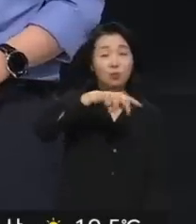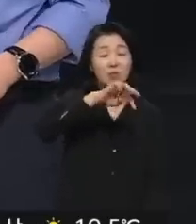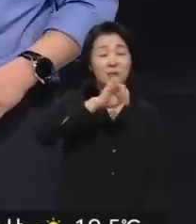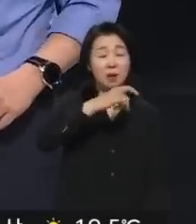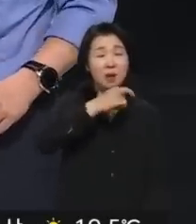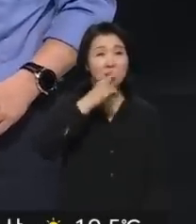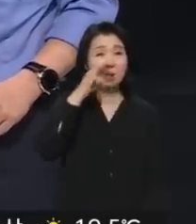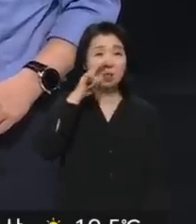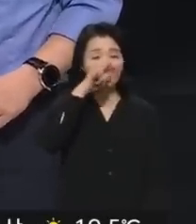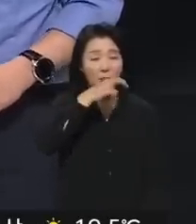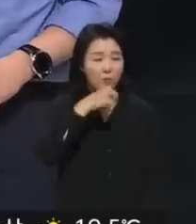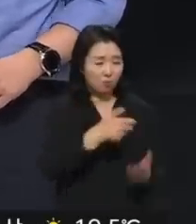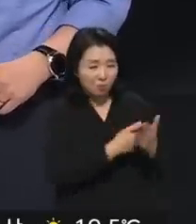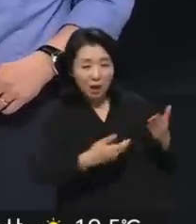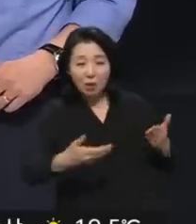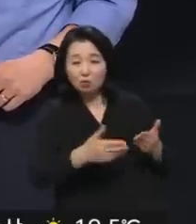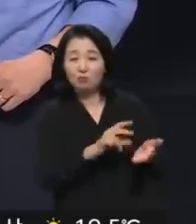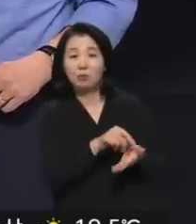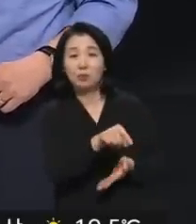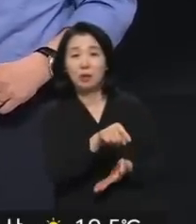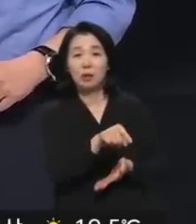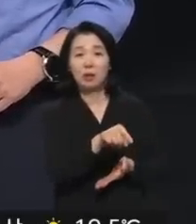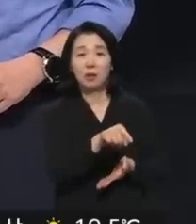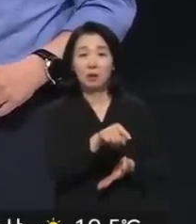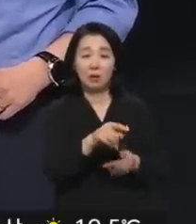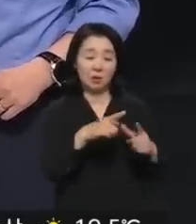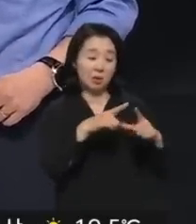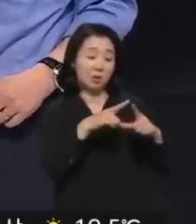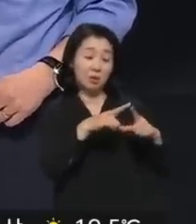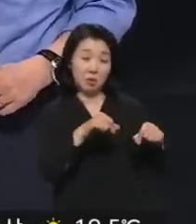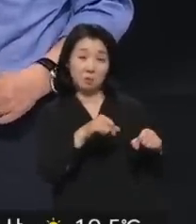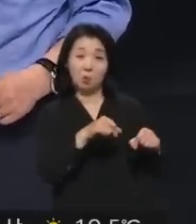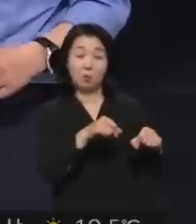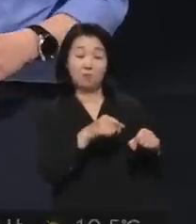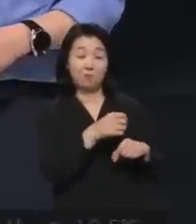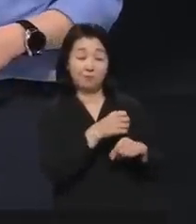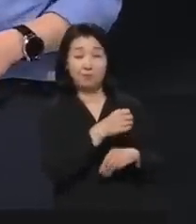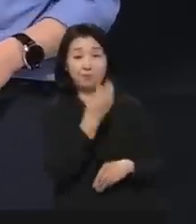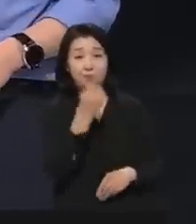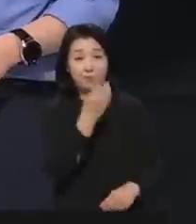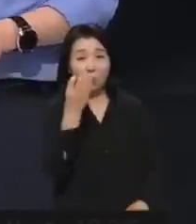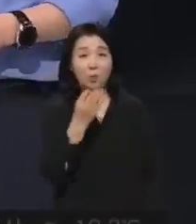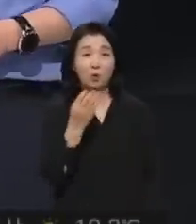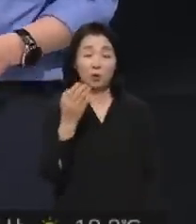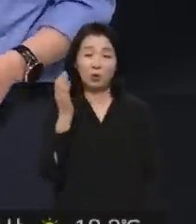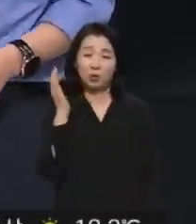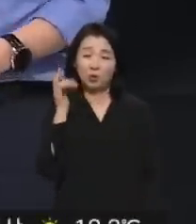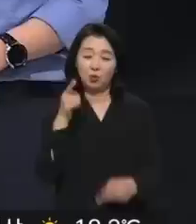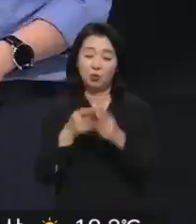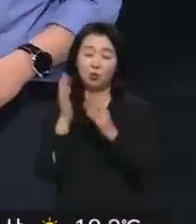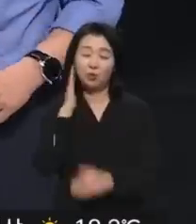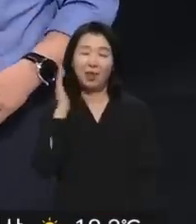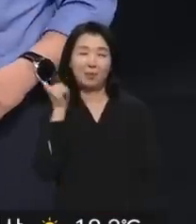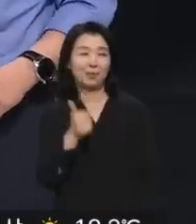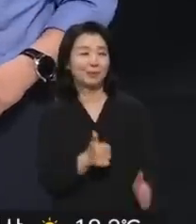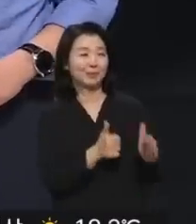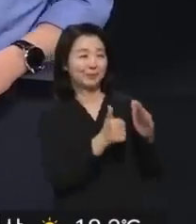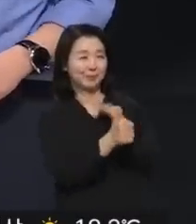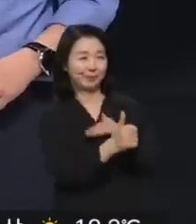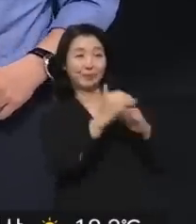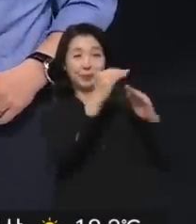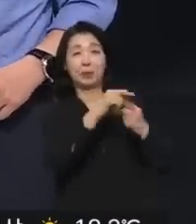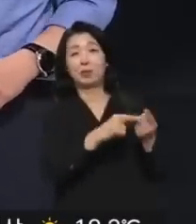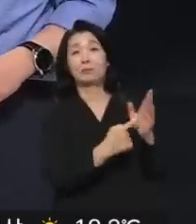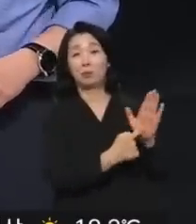도마에 올랐습니다. 일본 교도통신이 윤석열 대통령의 방일 후일담을 또다시 보도했죠.